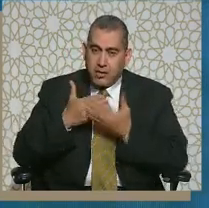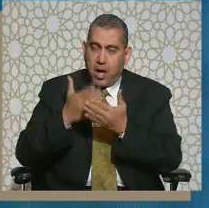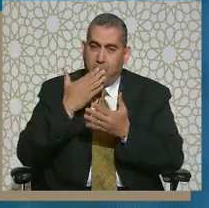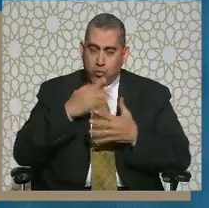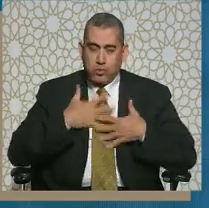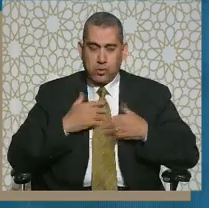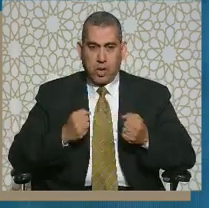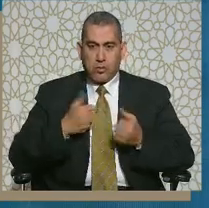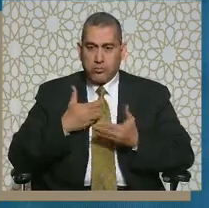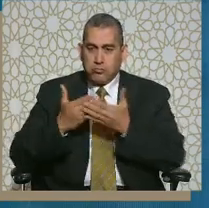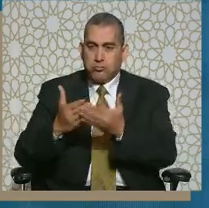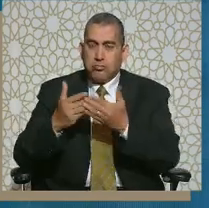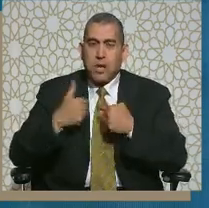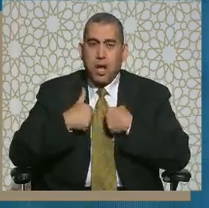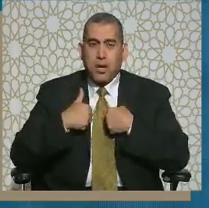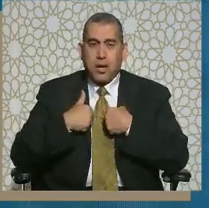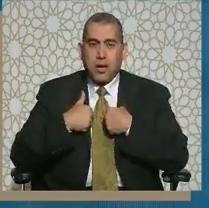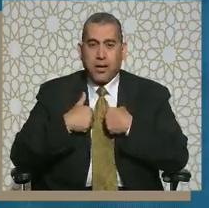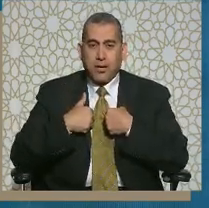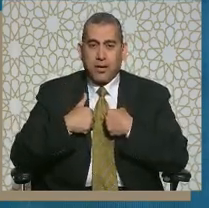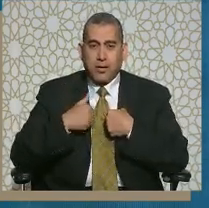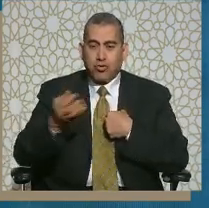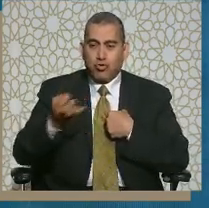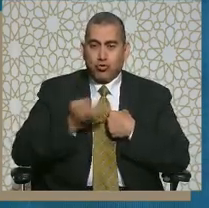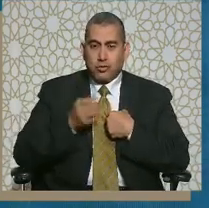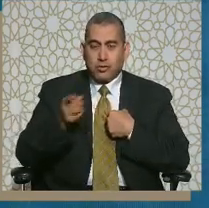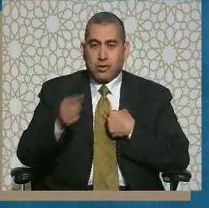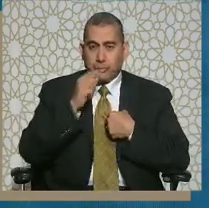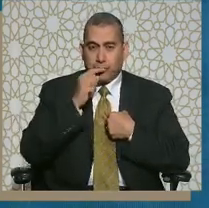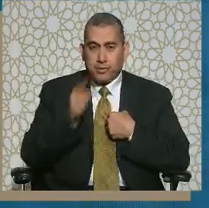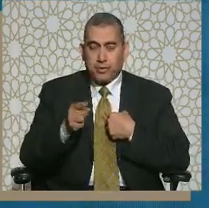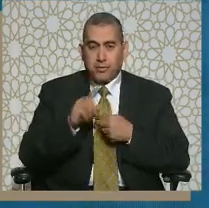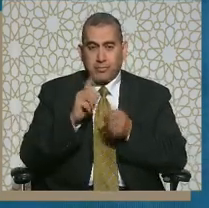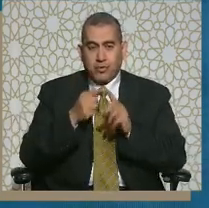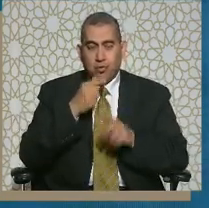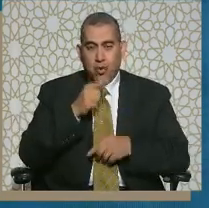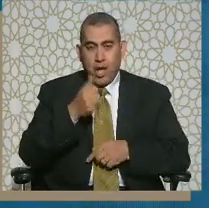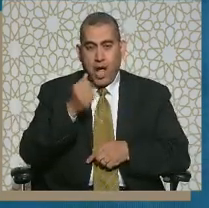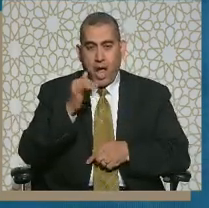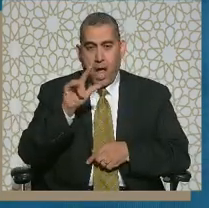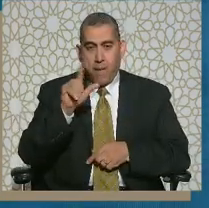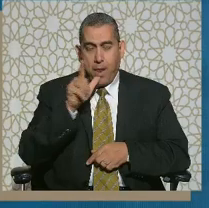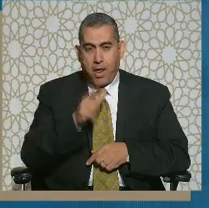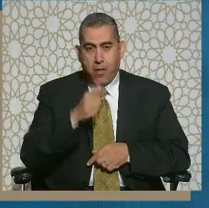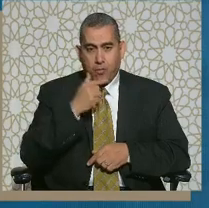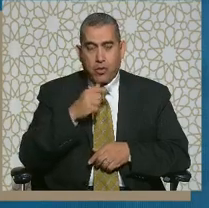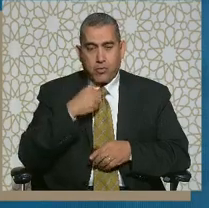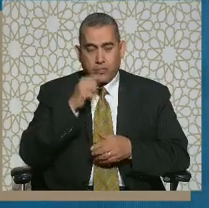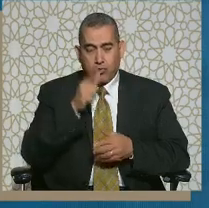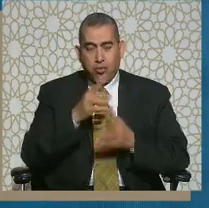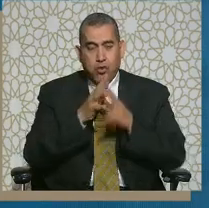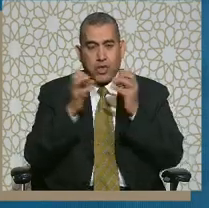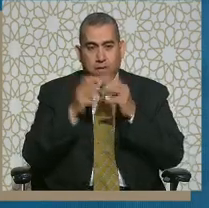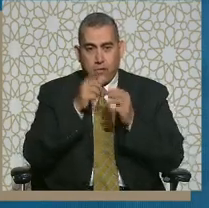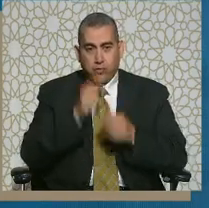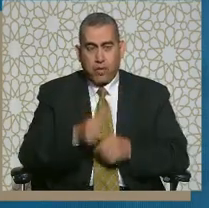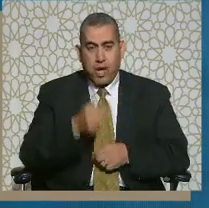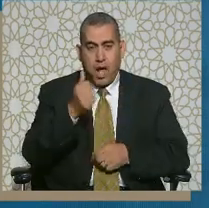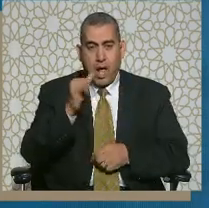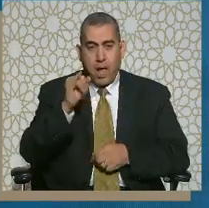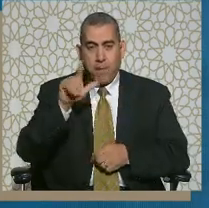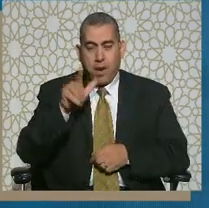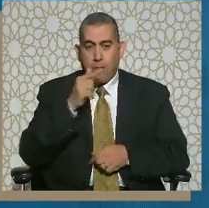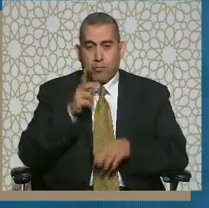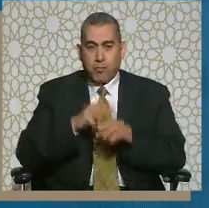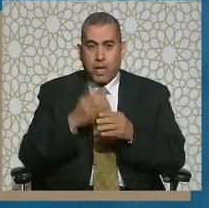بصحتي طيب انا اكلم حضرتك يا حاج امل عن عن كل التفاصيل دي واكلم واكلم